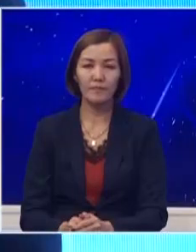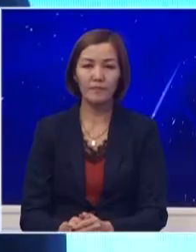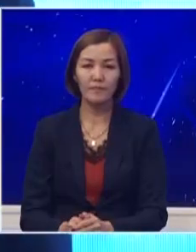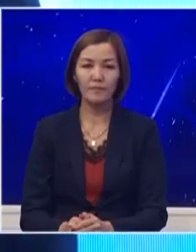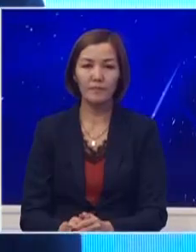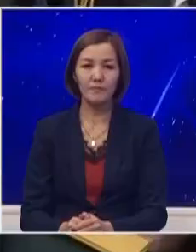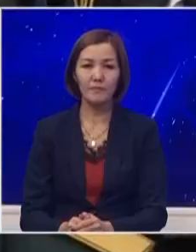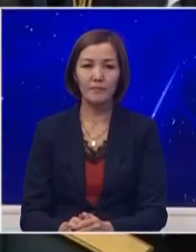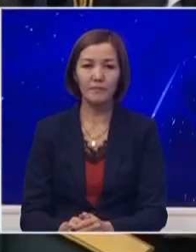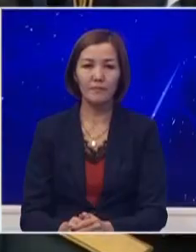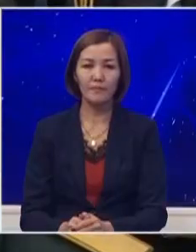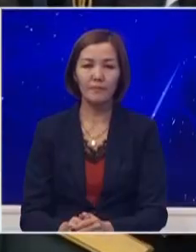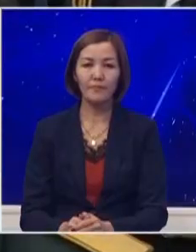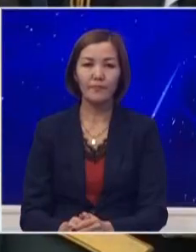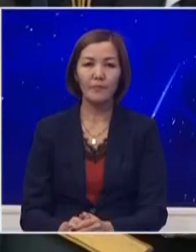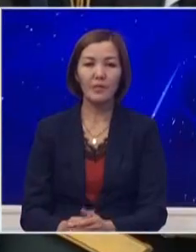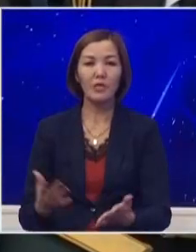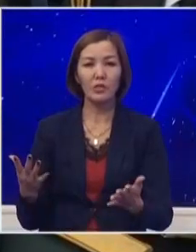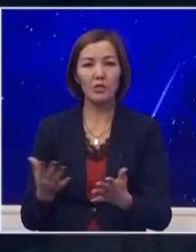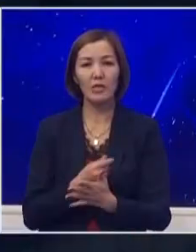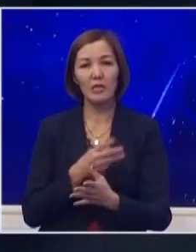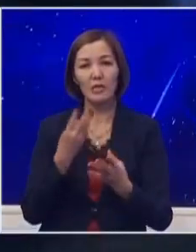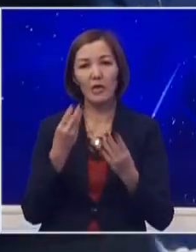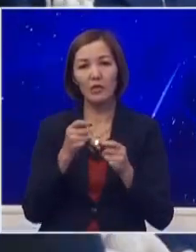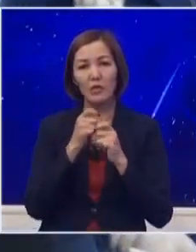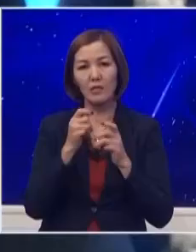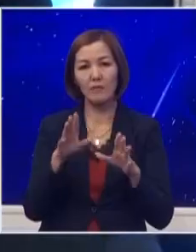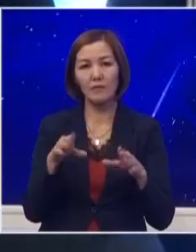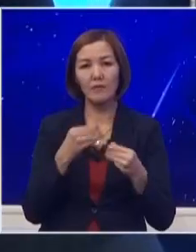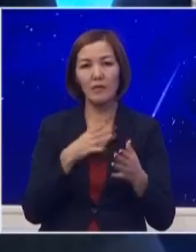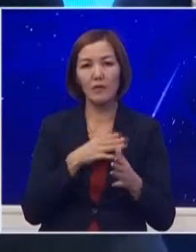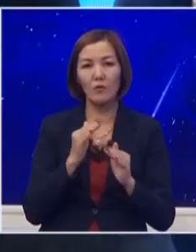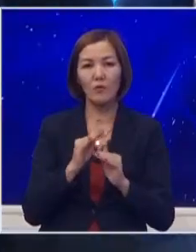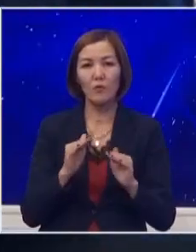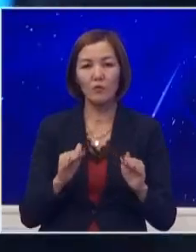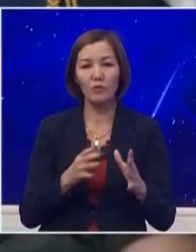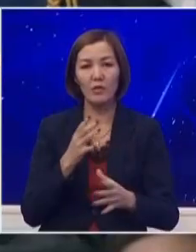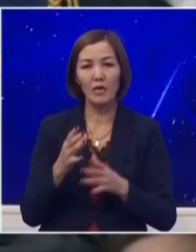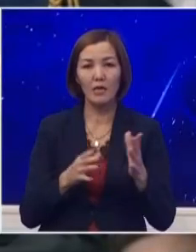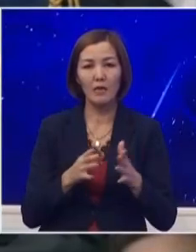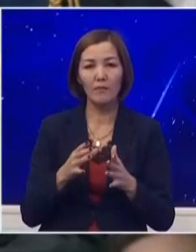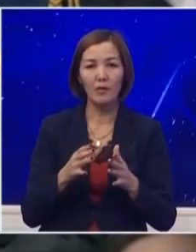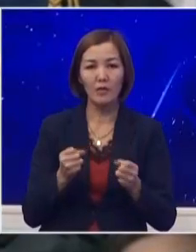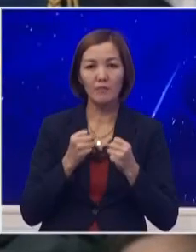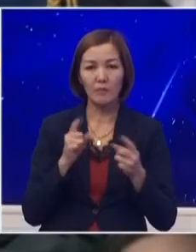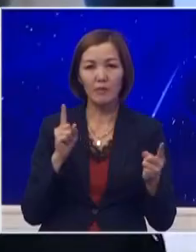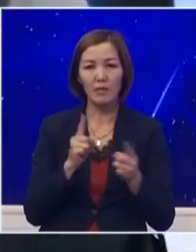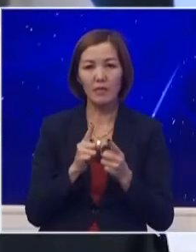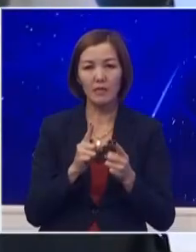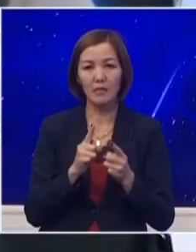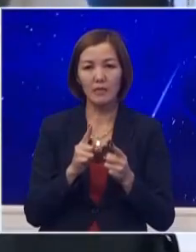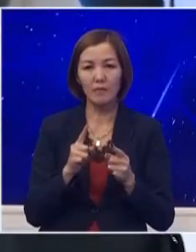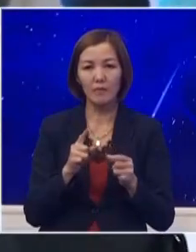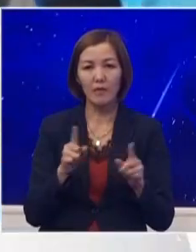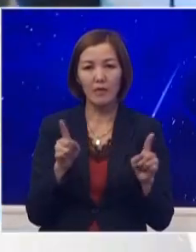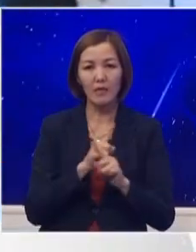төкпел шақтамына. Жүлделі орын алғандарға ақшалай сыйлық табысталды. Оқушылар әлем чемпионымен кездесіп тәлімін алған наразы. Қазіргі таңда бір